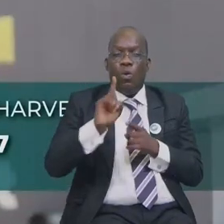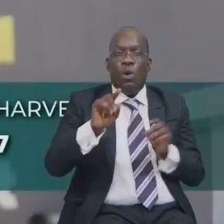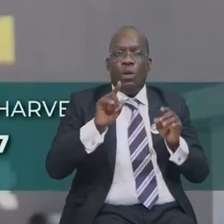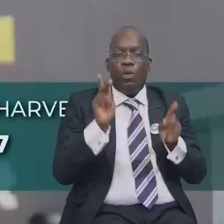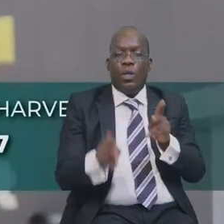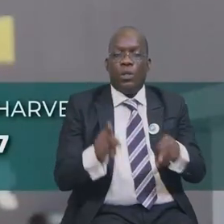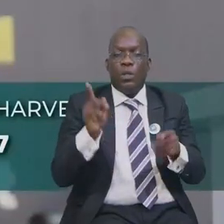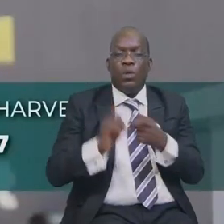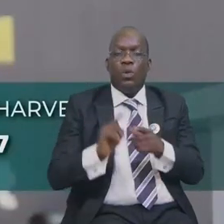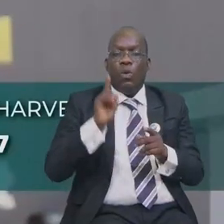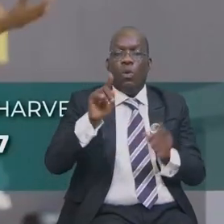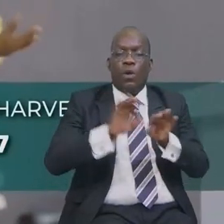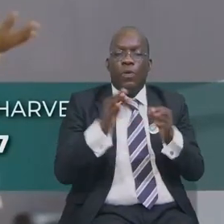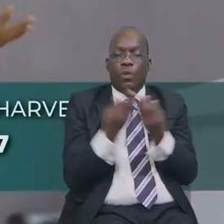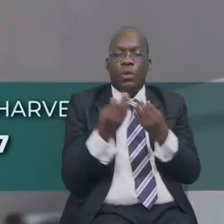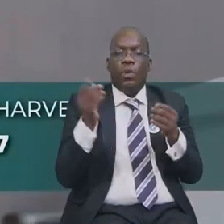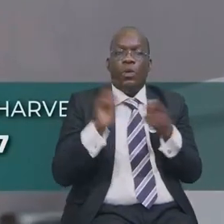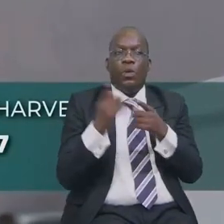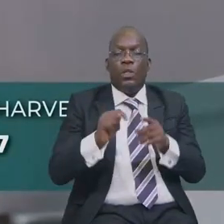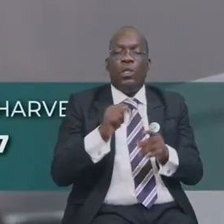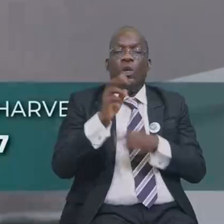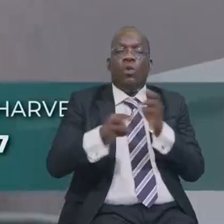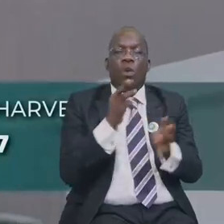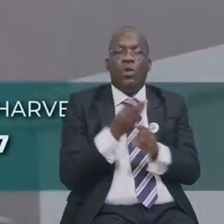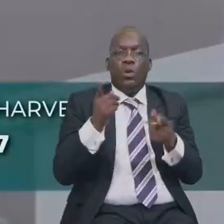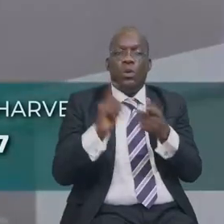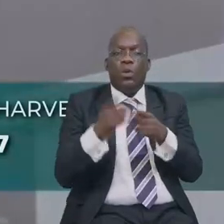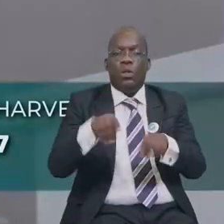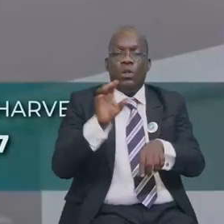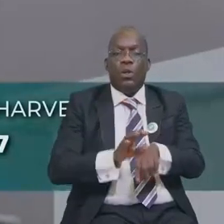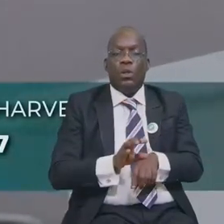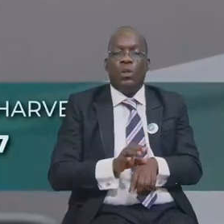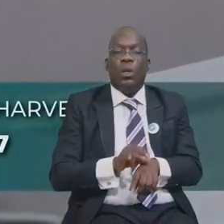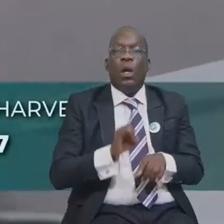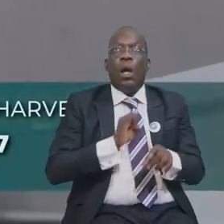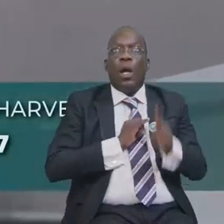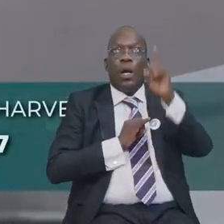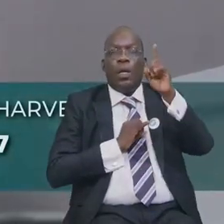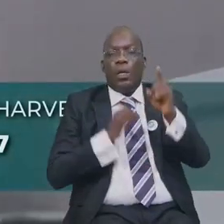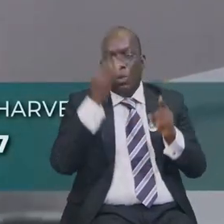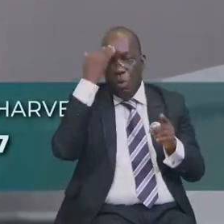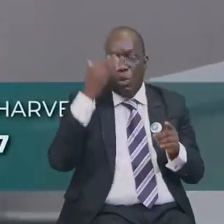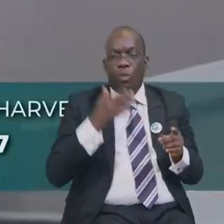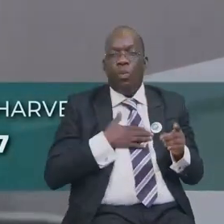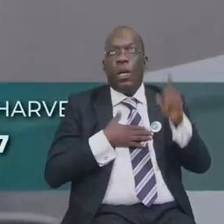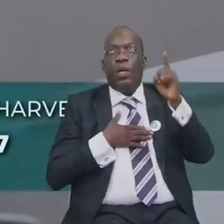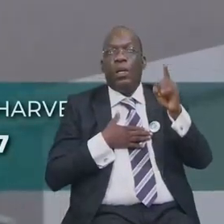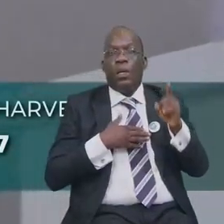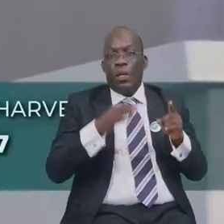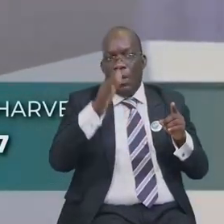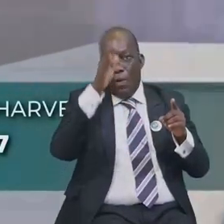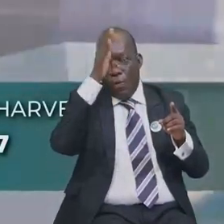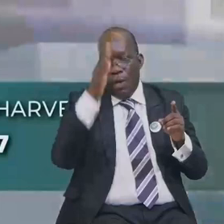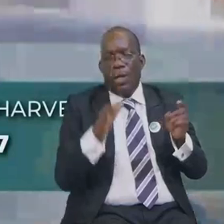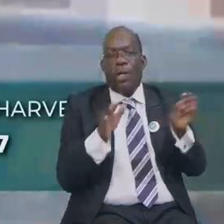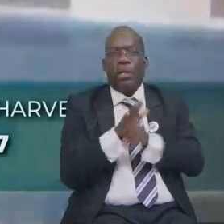une nation, ou bien au monde entier, ou à l'église, aux croyants, je connais assez mon Père. Quelle